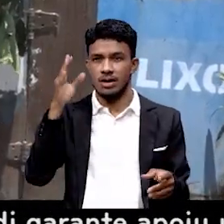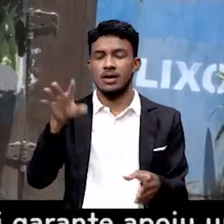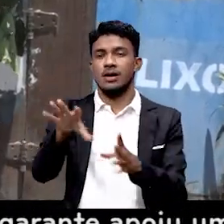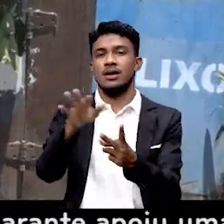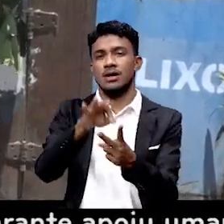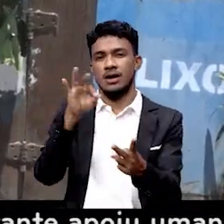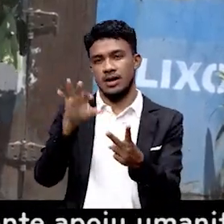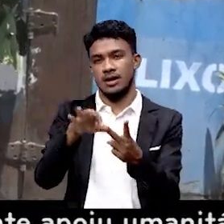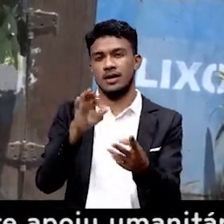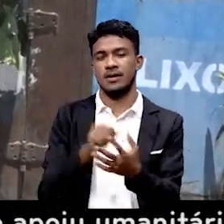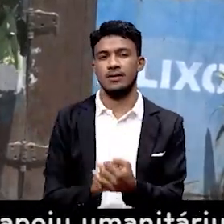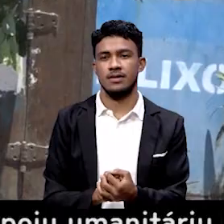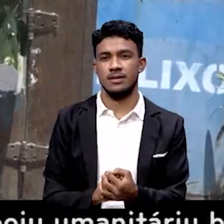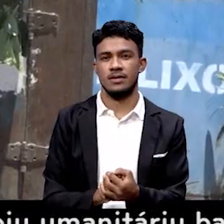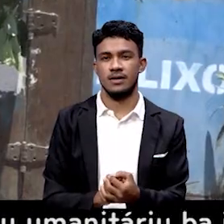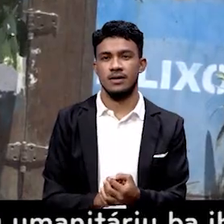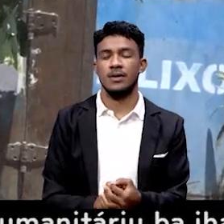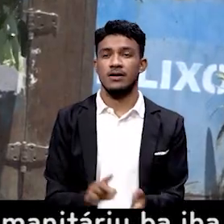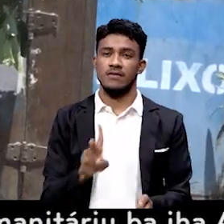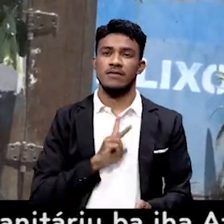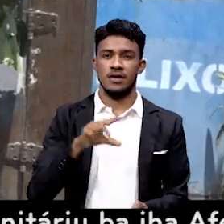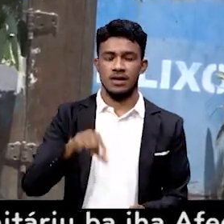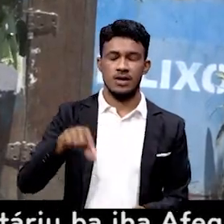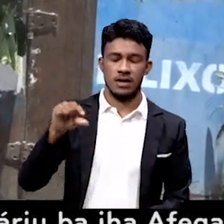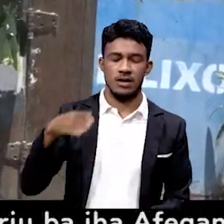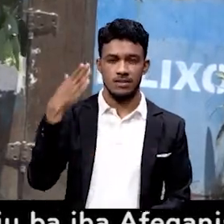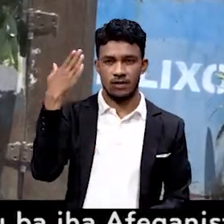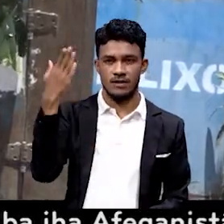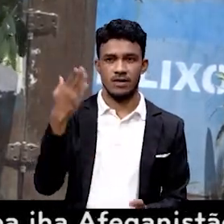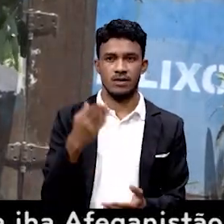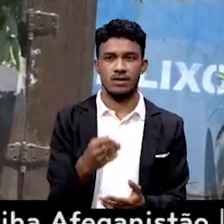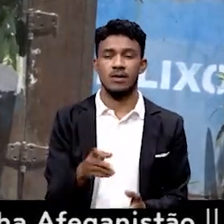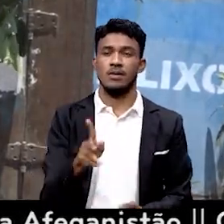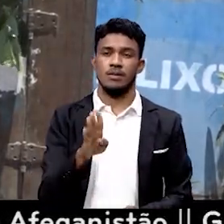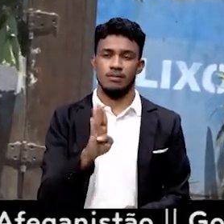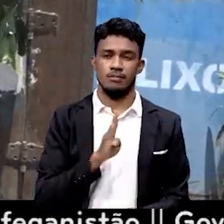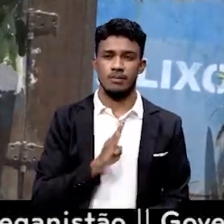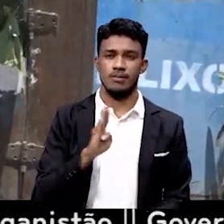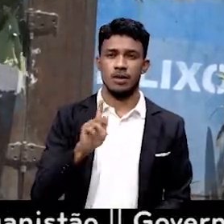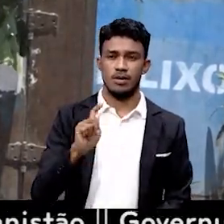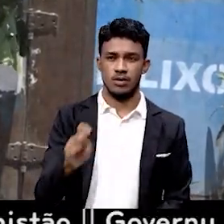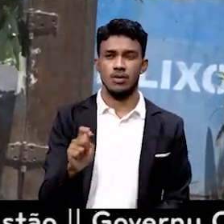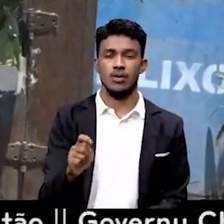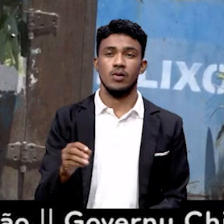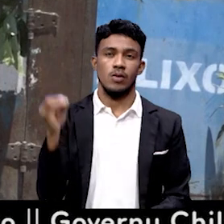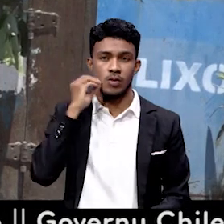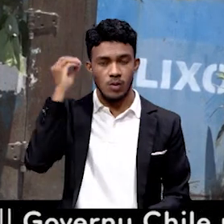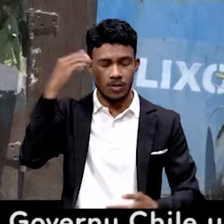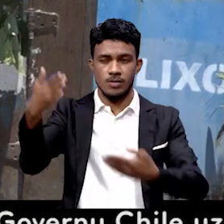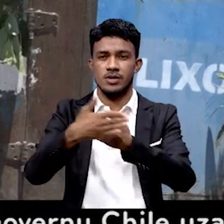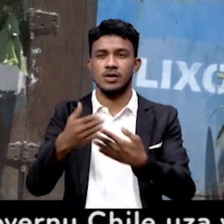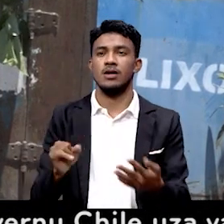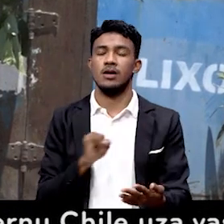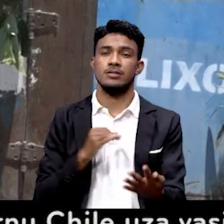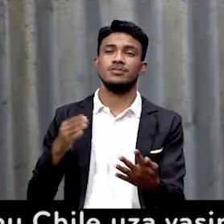ba tite ke ha utum phal ba be pe to em ne umale cher ne ha tha ma ko